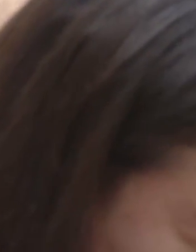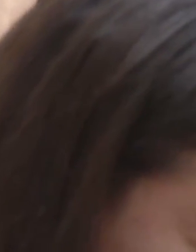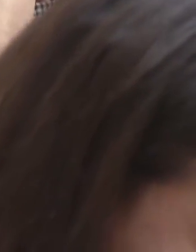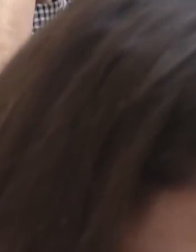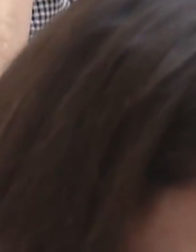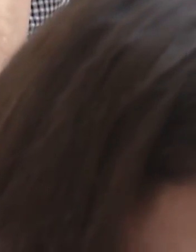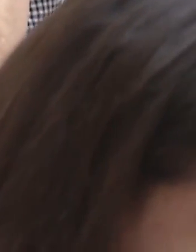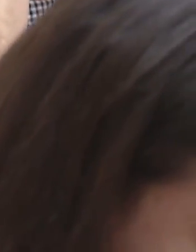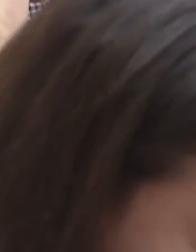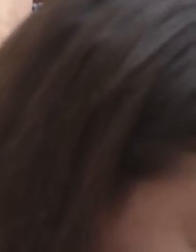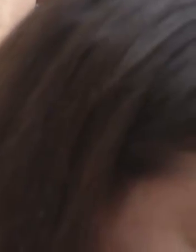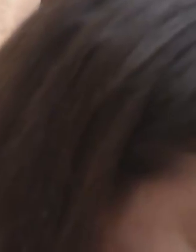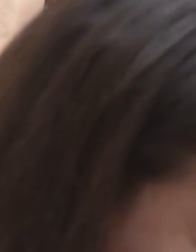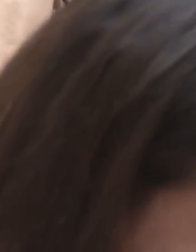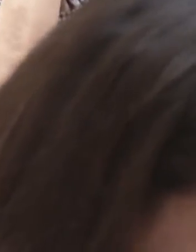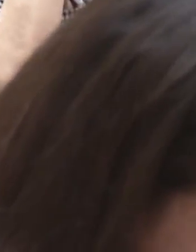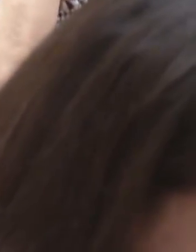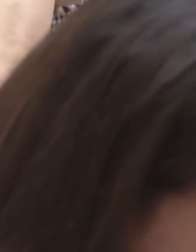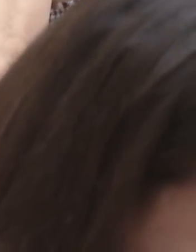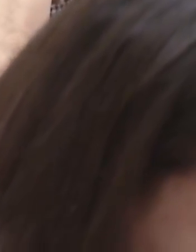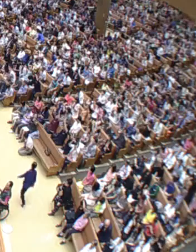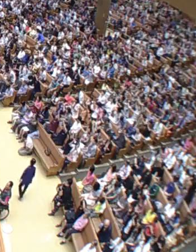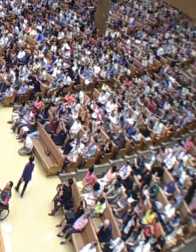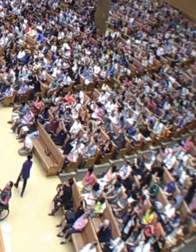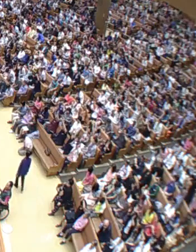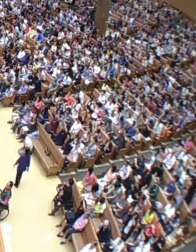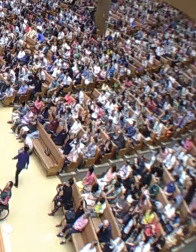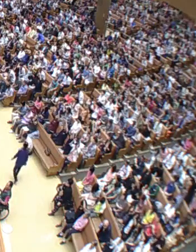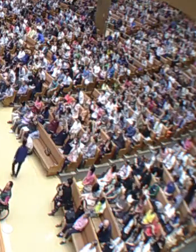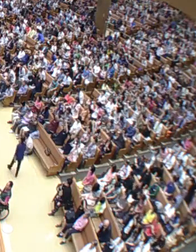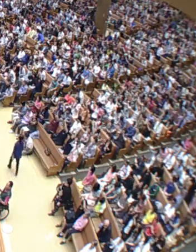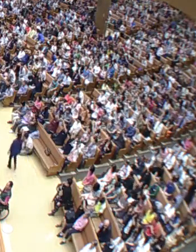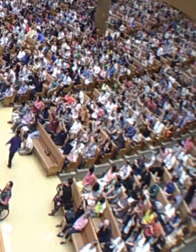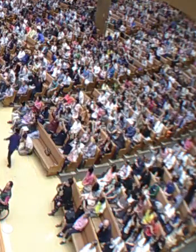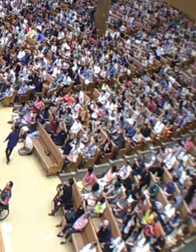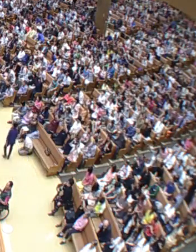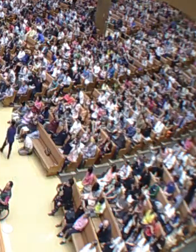두드리지 못한 거 주님 용서하여 주시옵소서. 주님 용서하여 주시옵소서.